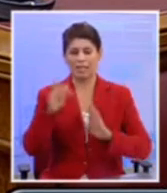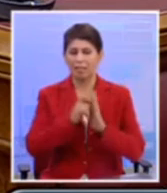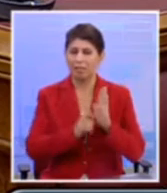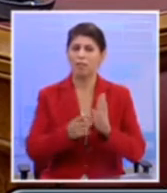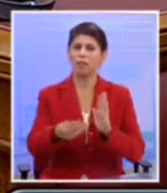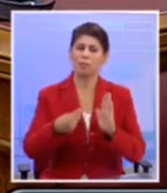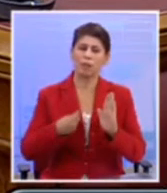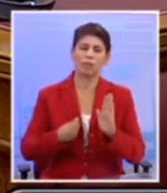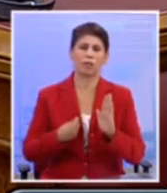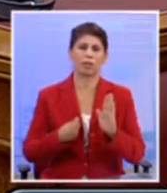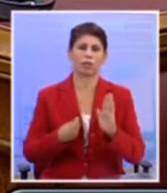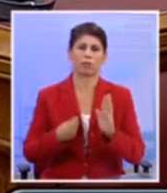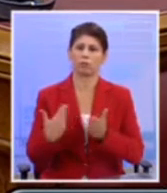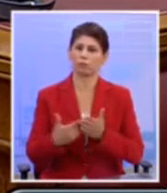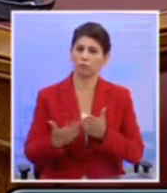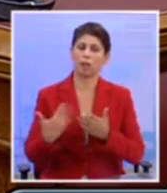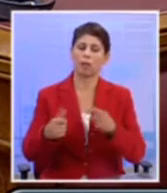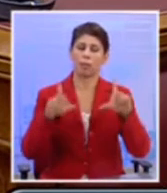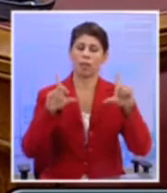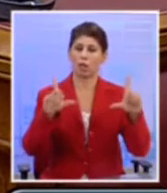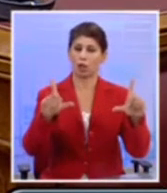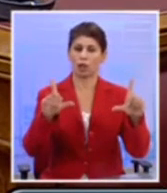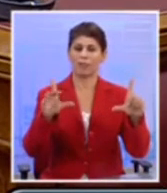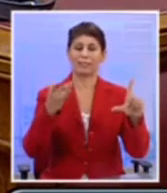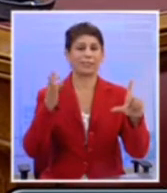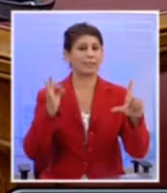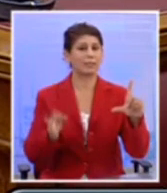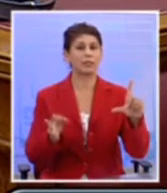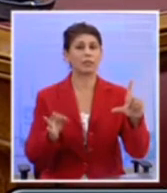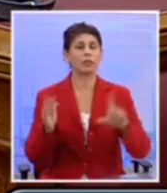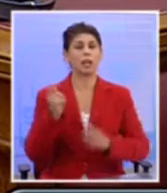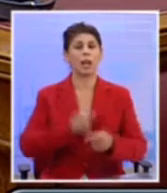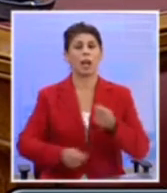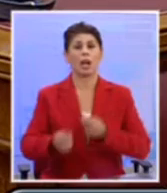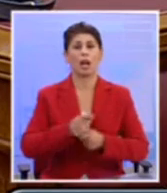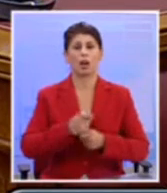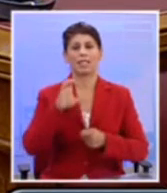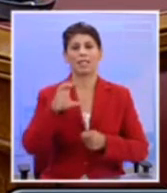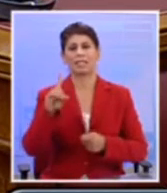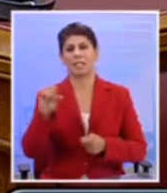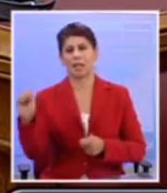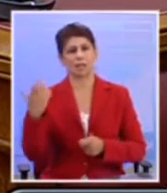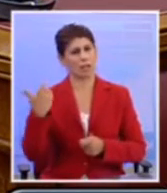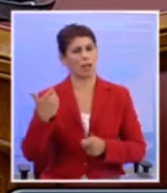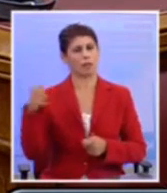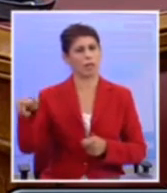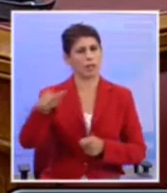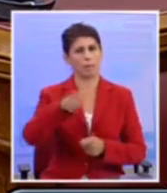στοιχεία. Έχουμε μια εικόνα για το τι αγορές CDS έχουν κάνει διάφορες τράπεζες.